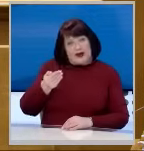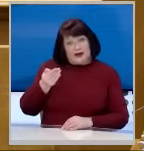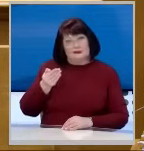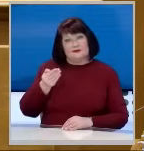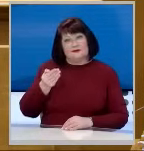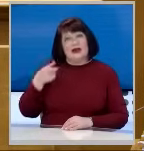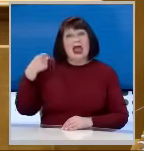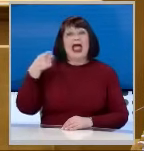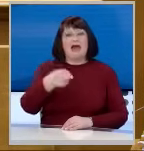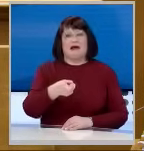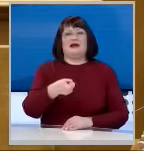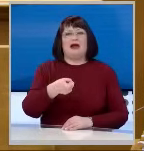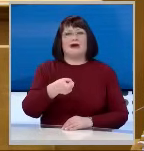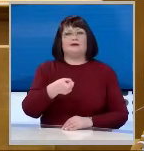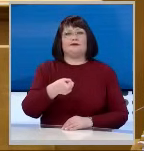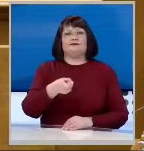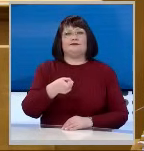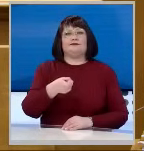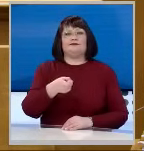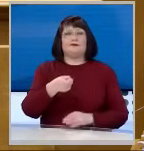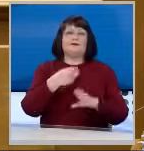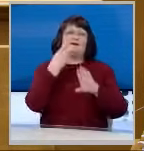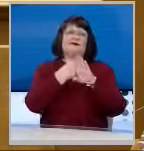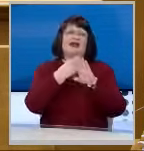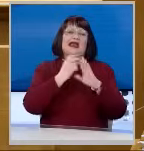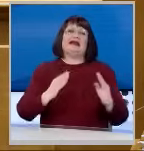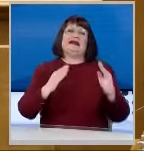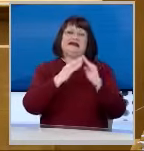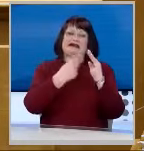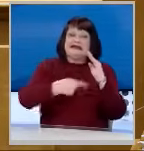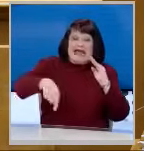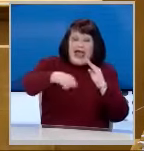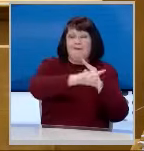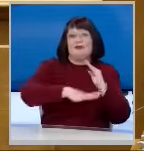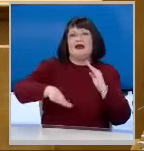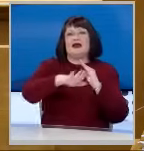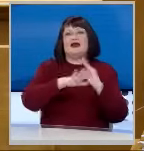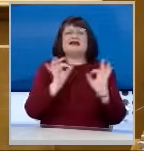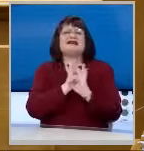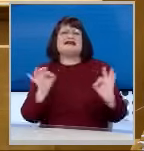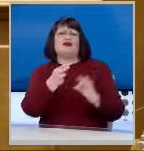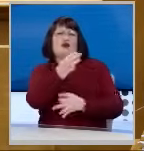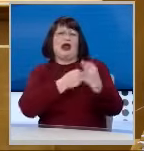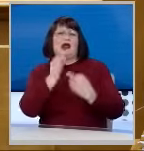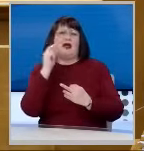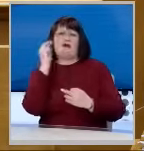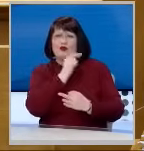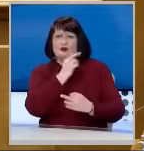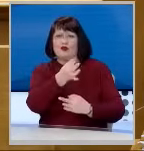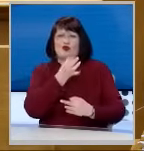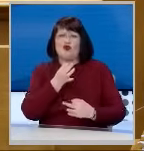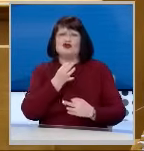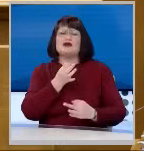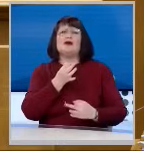πριν το έγκλημα των τεμπών διαβεβαίωνε ο κύριος μητσοτάκης για την